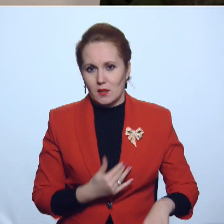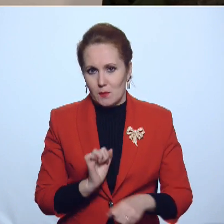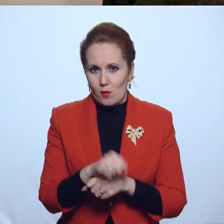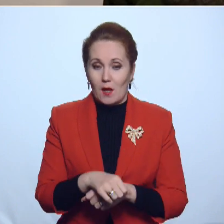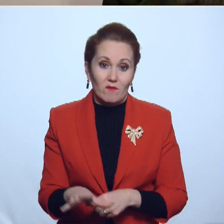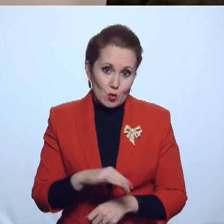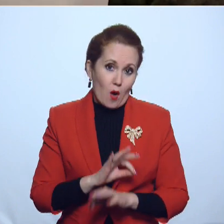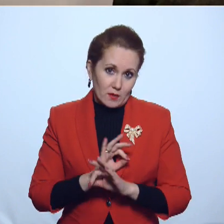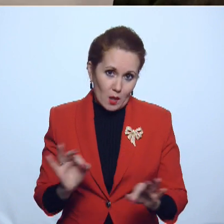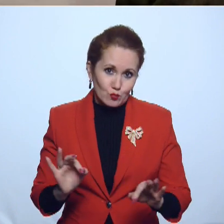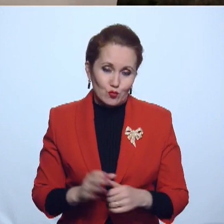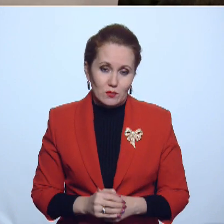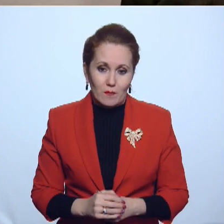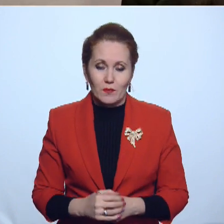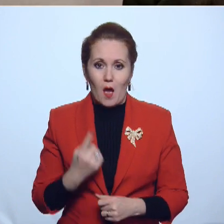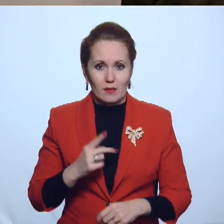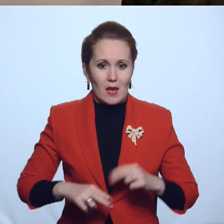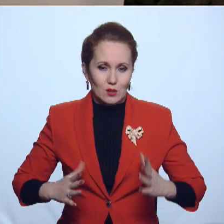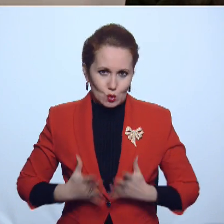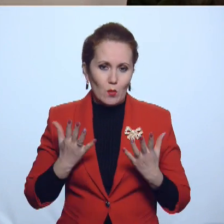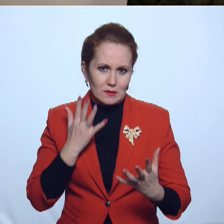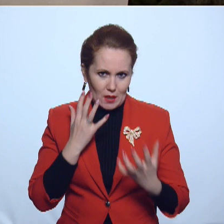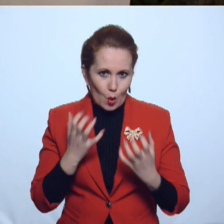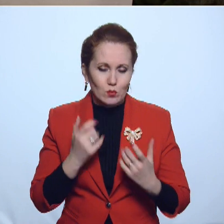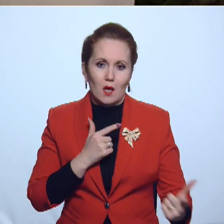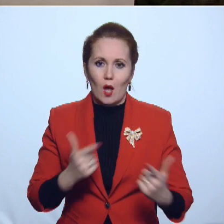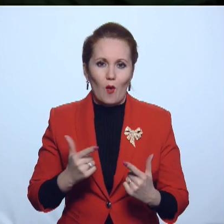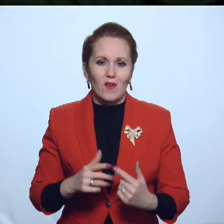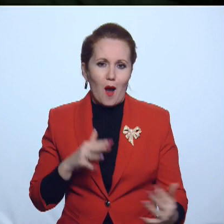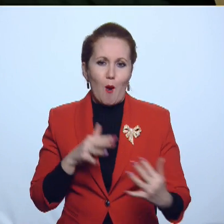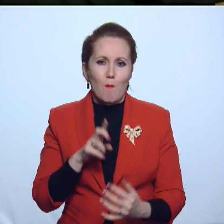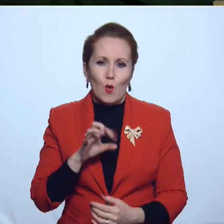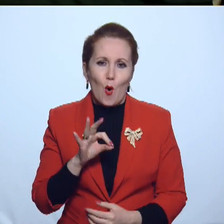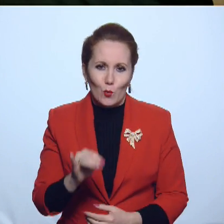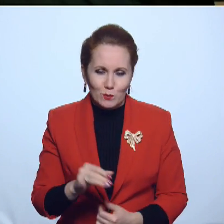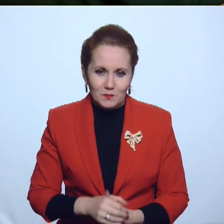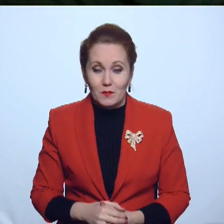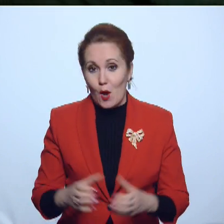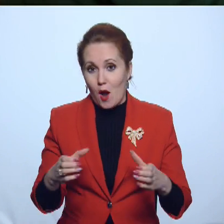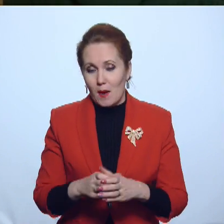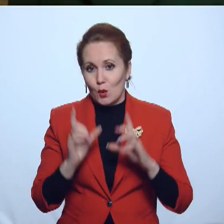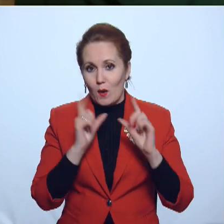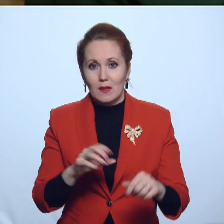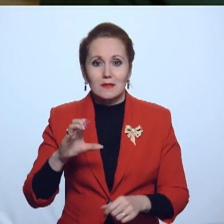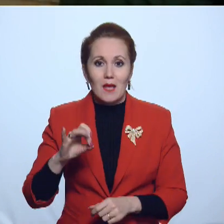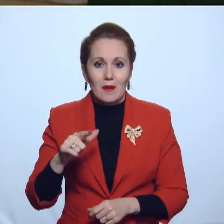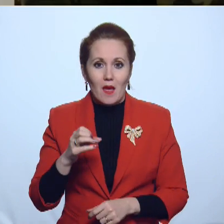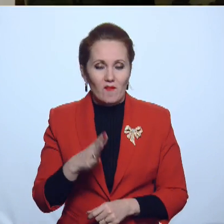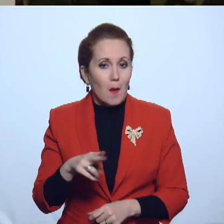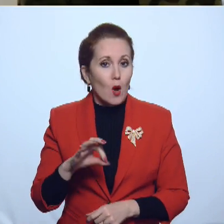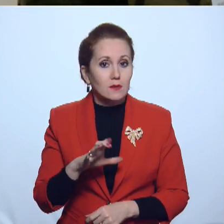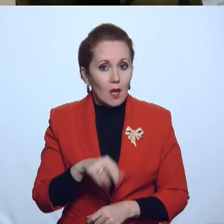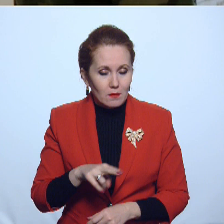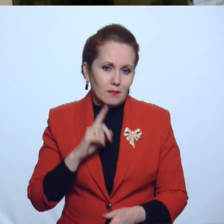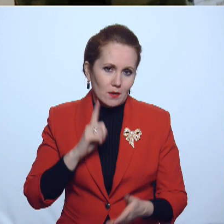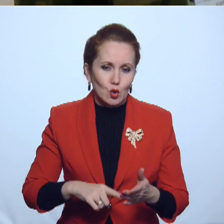преодолеть. Все отлично, настрой серьезный, готовы к бою. Эта команда уедет в Сергиев Посад. Антон Иванов